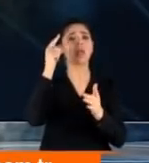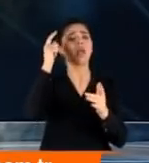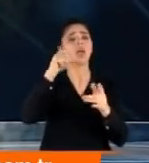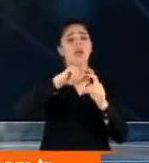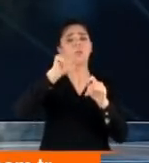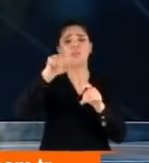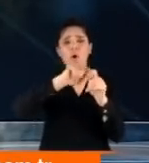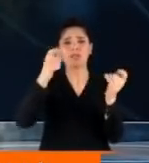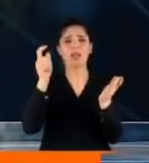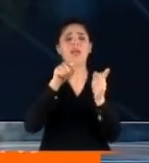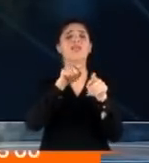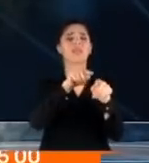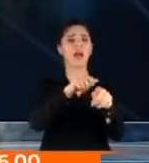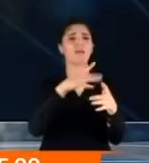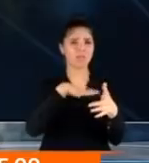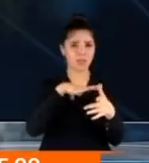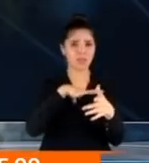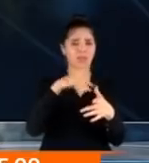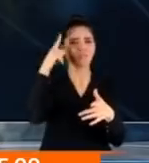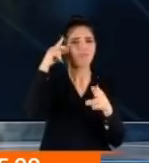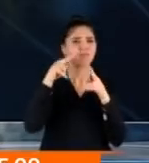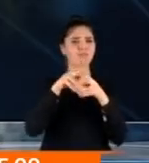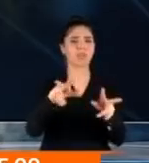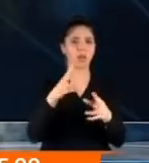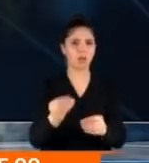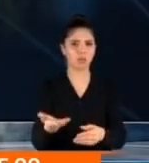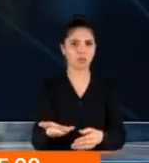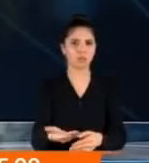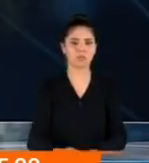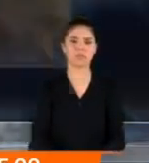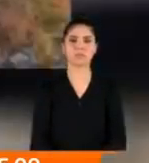rekor tıklanma uğruna, takipçi çekmek uğruna kafatasını kırdı.